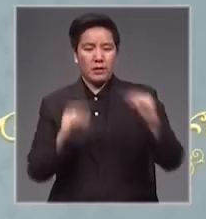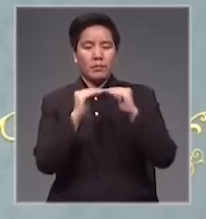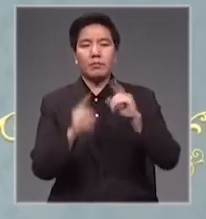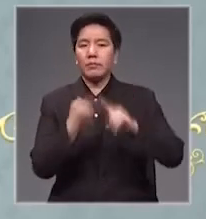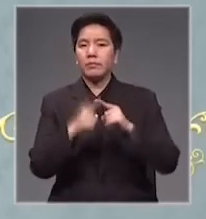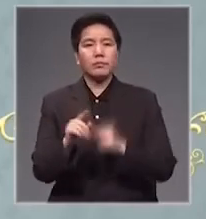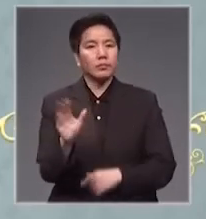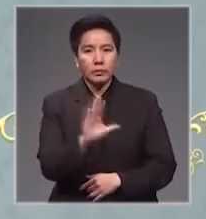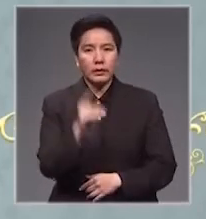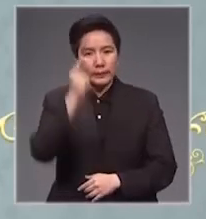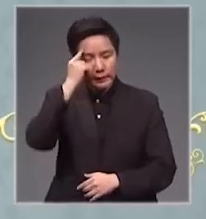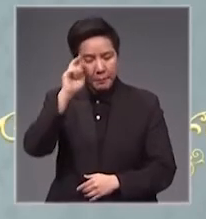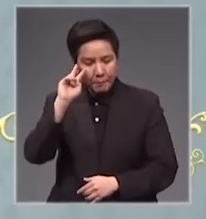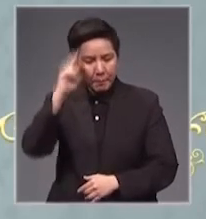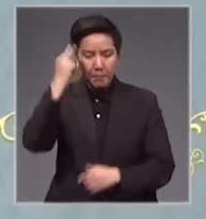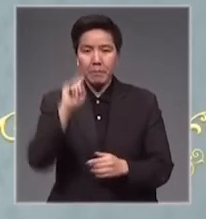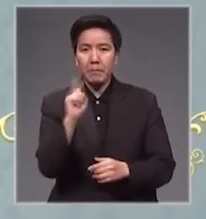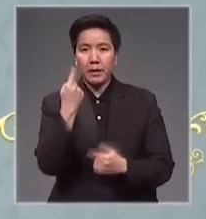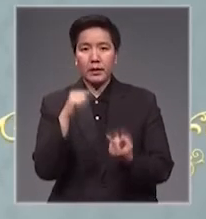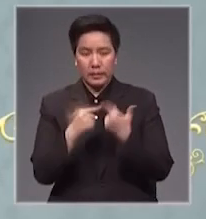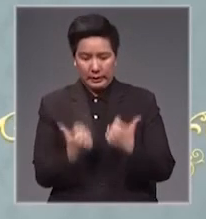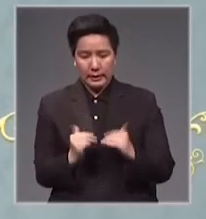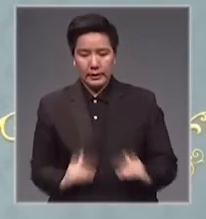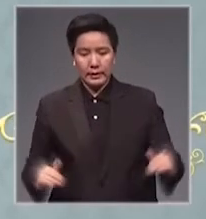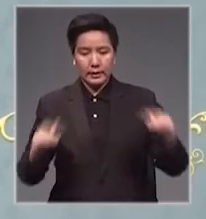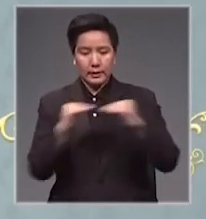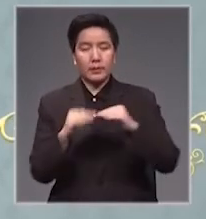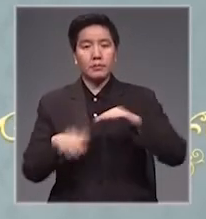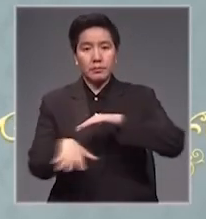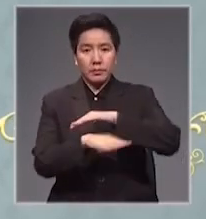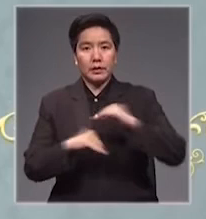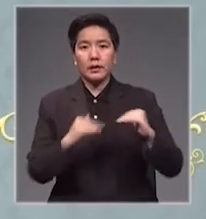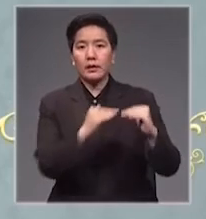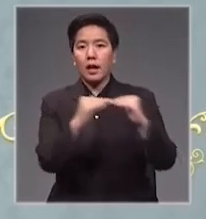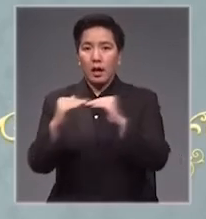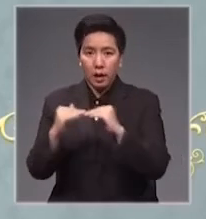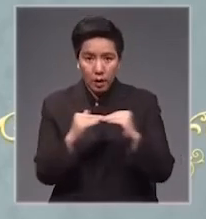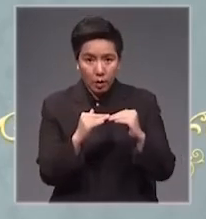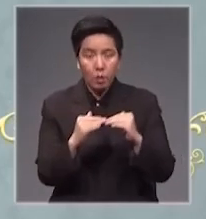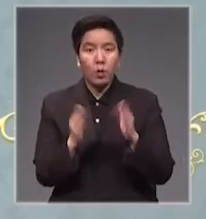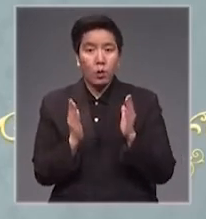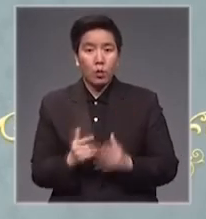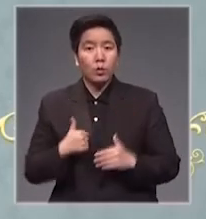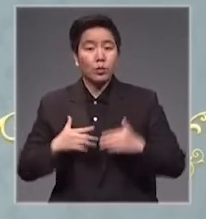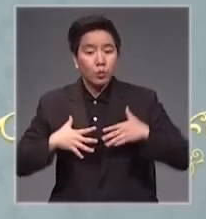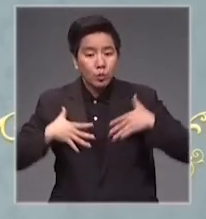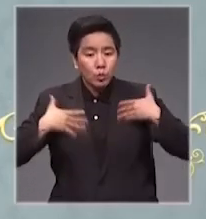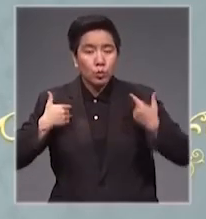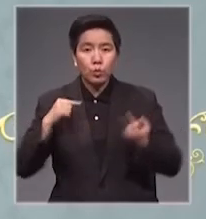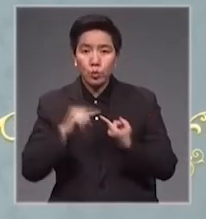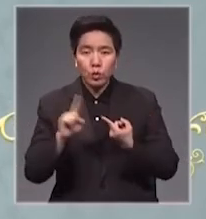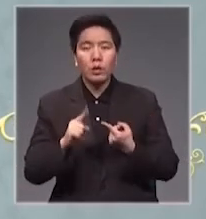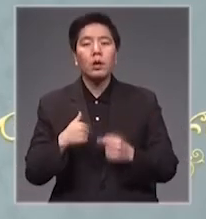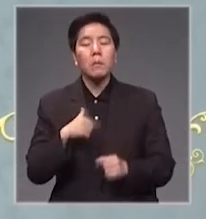ใหม่ว่าเราทุกคนมีสิทธิขั้นพื้นฐานที่เท่าเทียมกันอยู่แล้วแต่คนที่จะมีความสุขในชีวิตได้ก็คือคนที่รู้จักพ